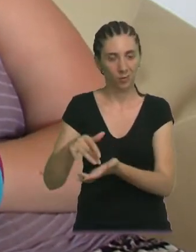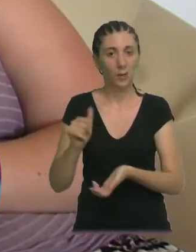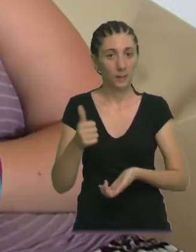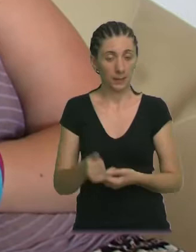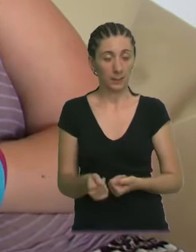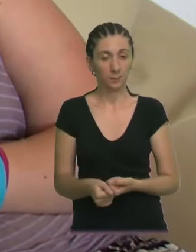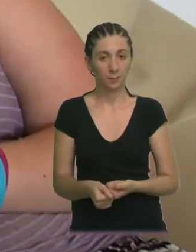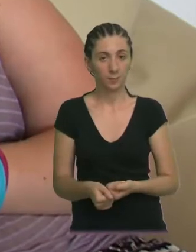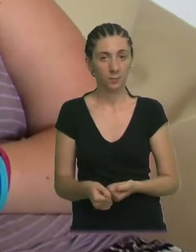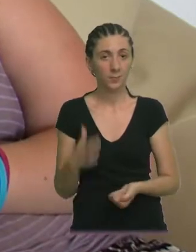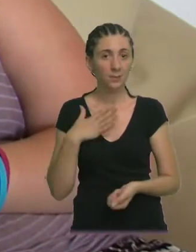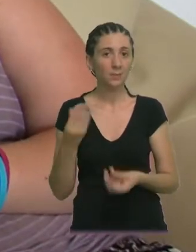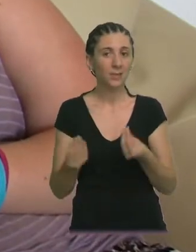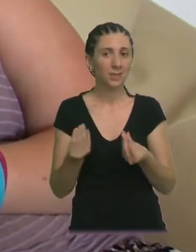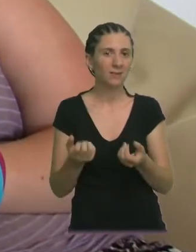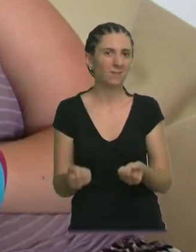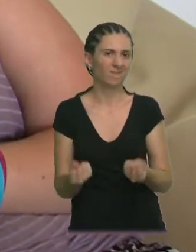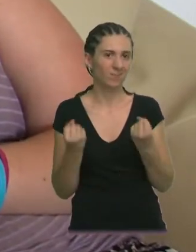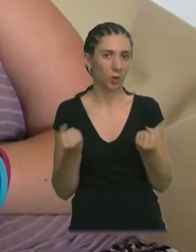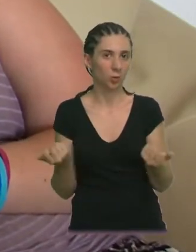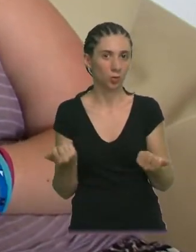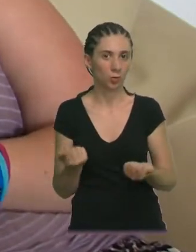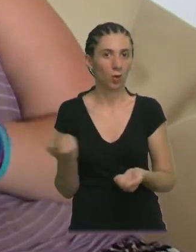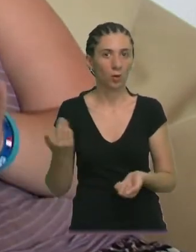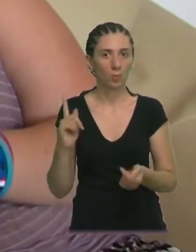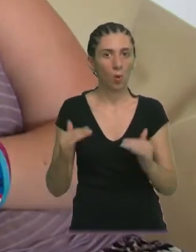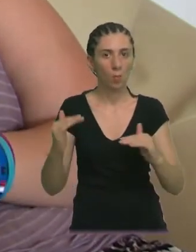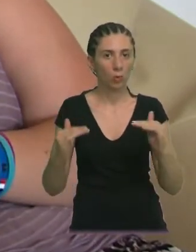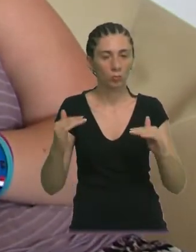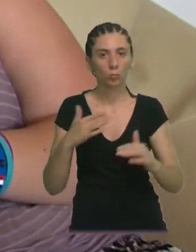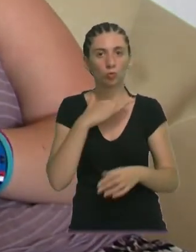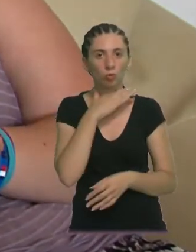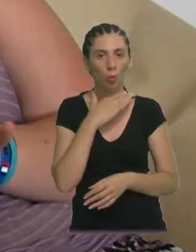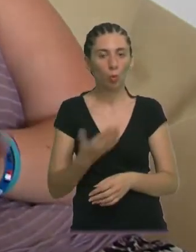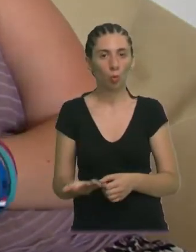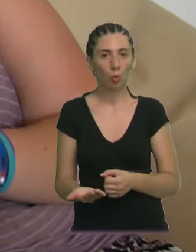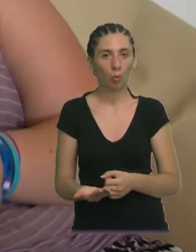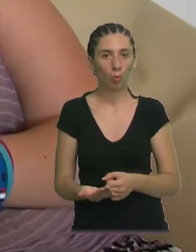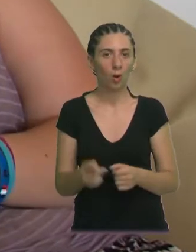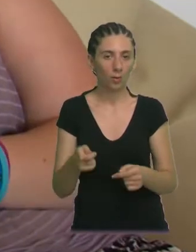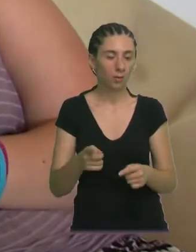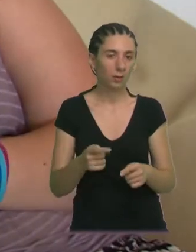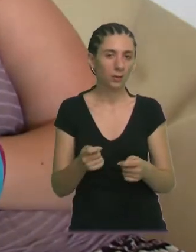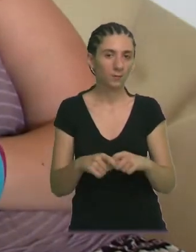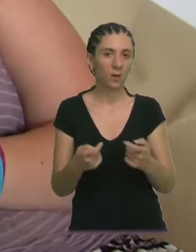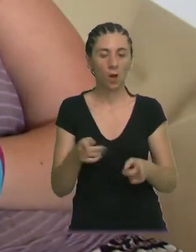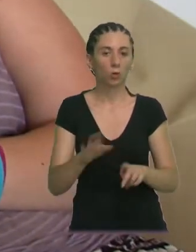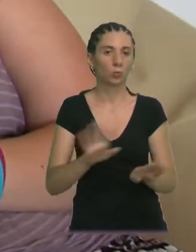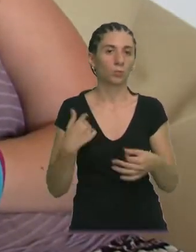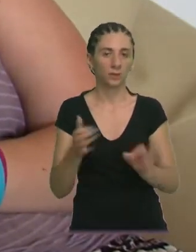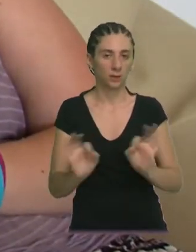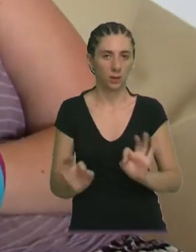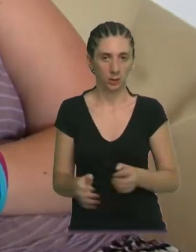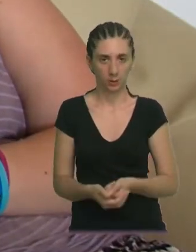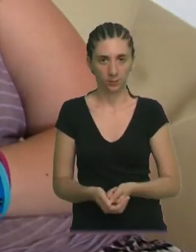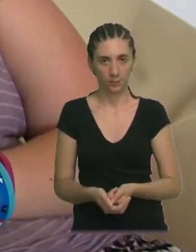Je, ima nekih poteškoća kad znamo, moramo uskladiti škole, pa sve te stvari, ali to smo mi sve